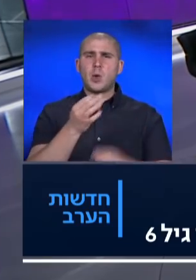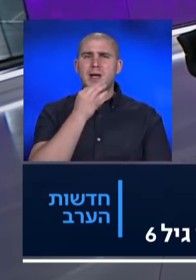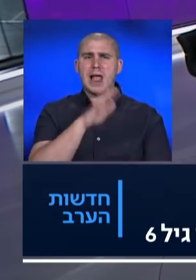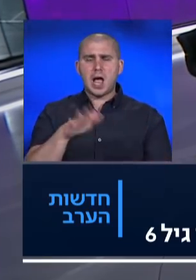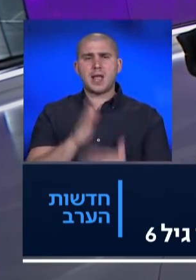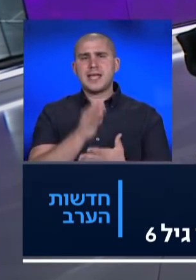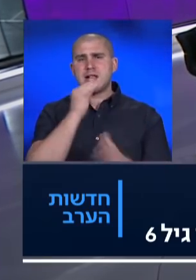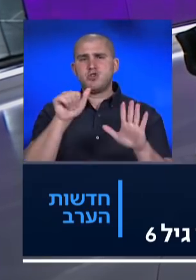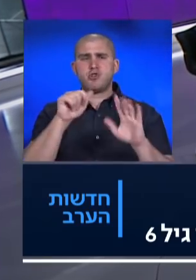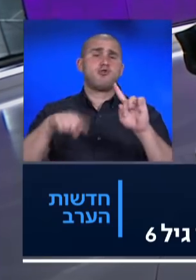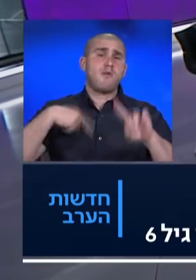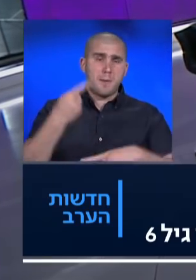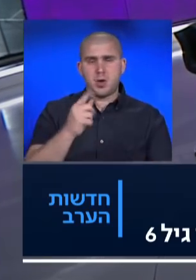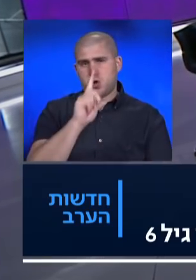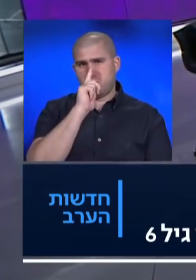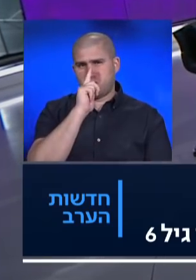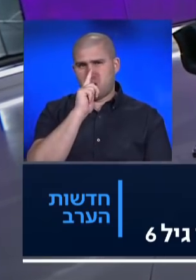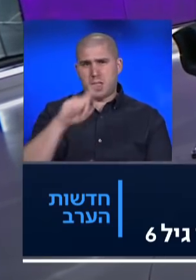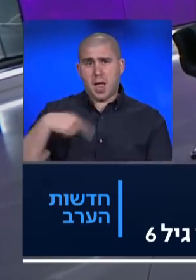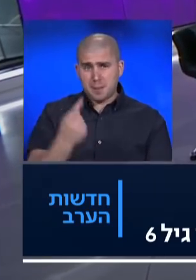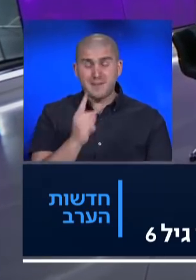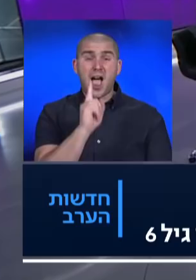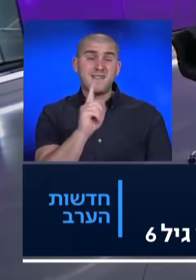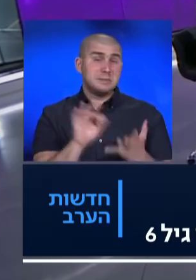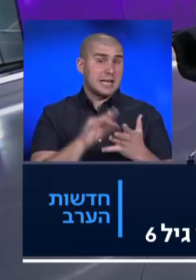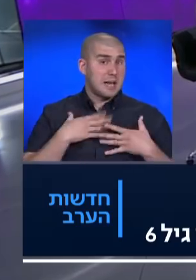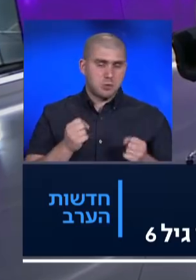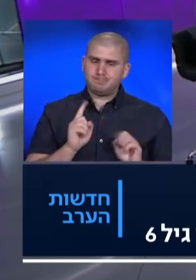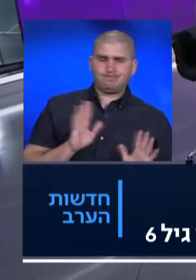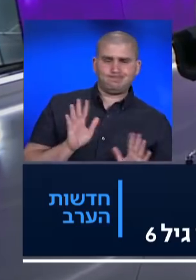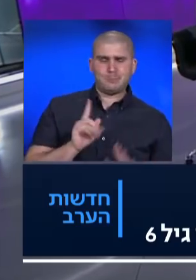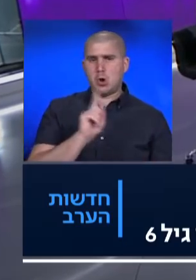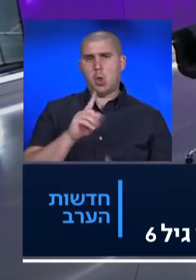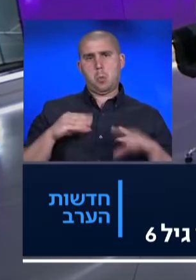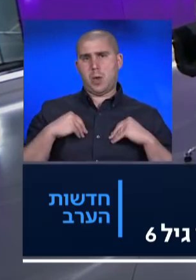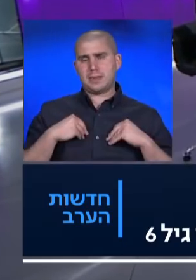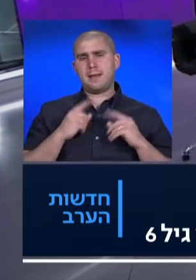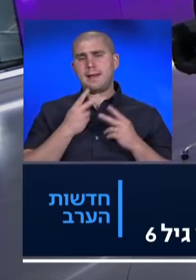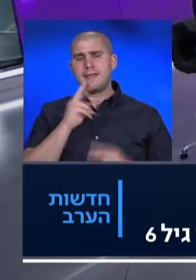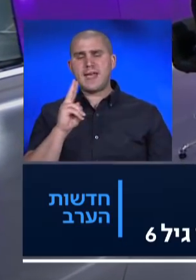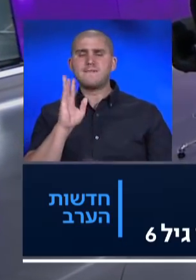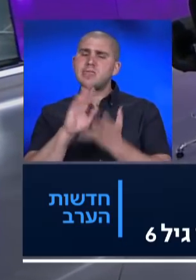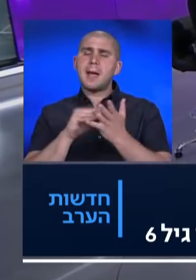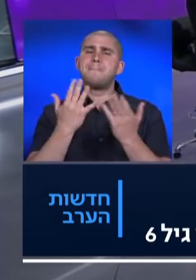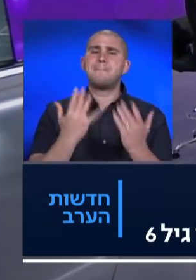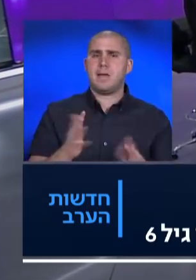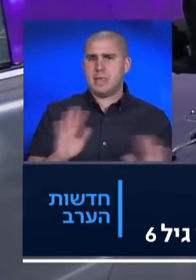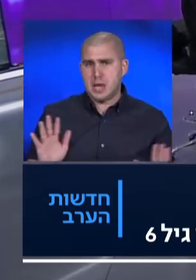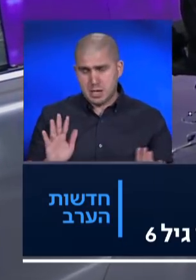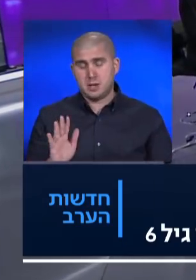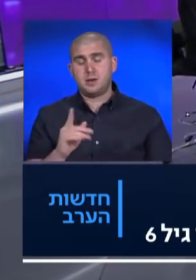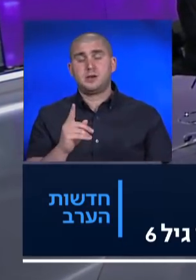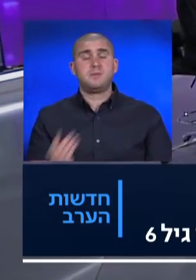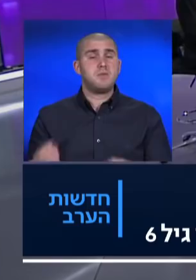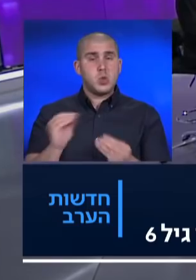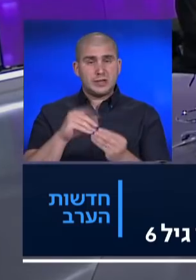הבא, ביום ראשון הבא. במשרד הבריאות לא מוכנים בשלב הזה עדיין להתחייב על תאריך לעניין הזה. מעבר לכך, במשרד